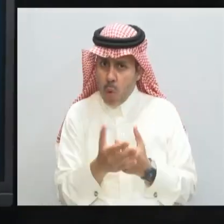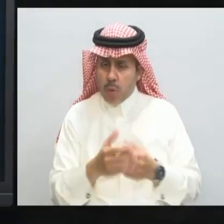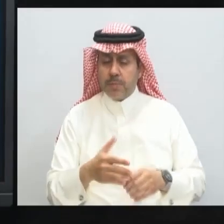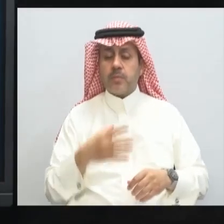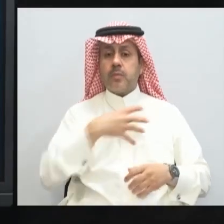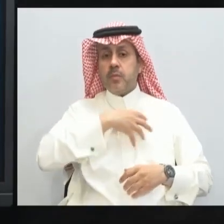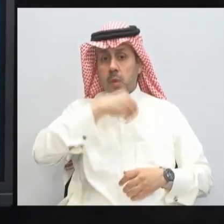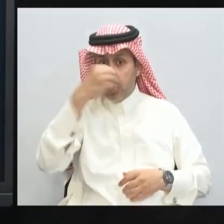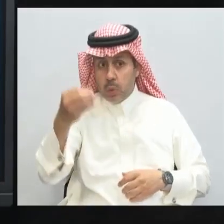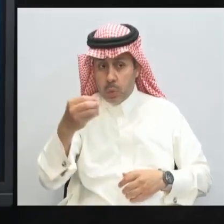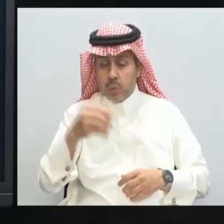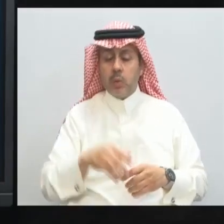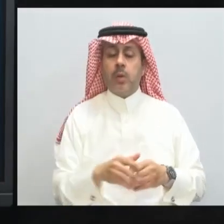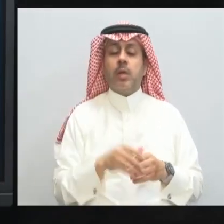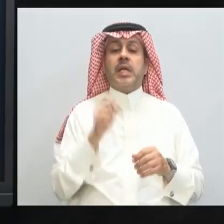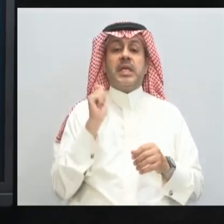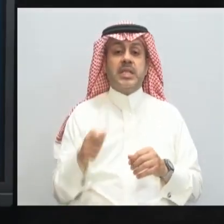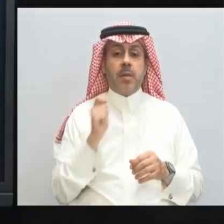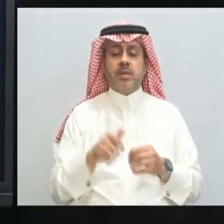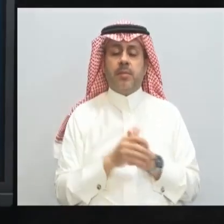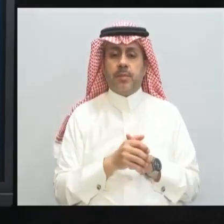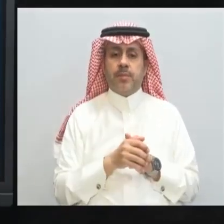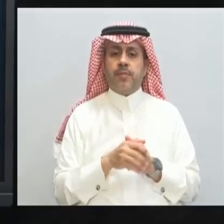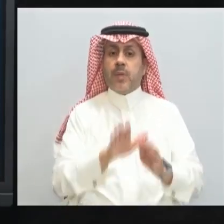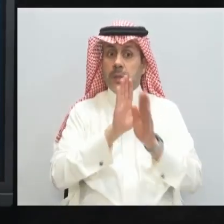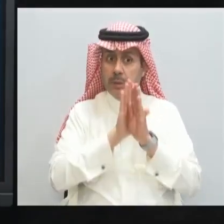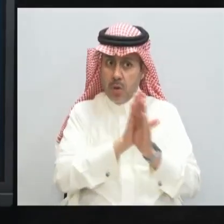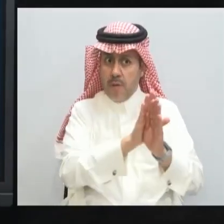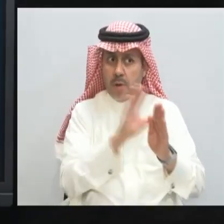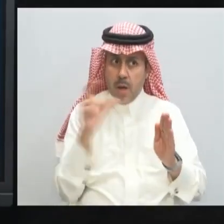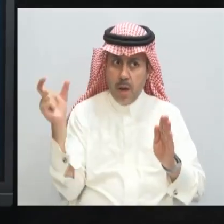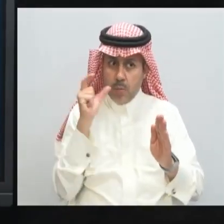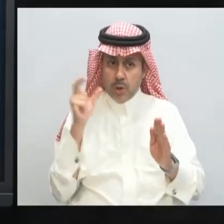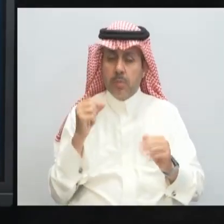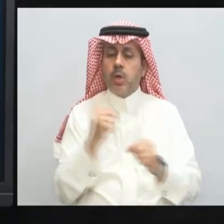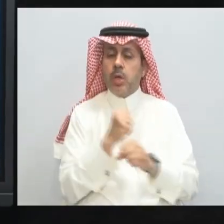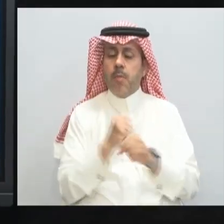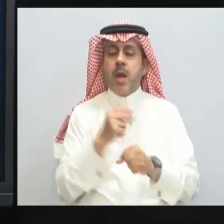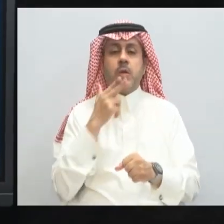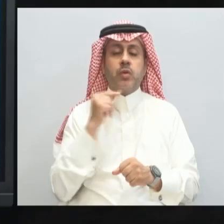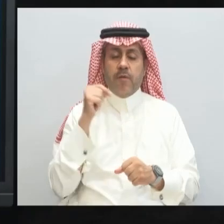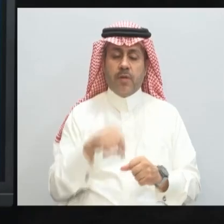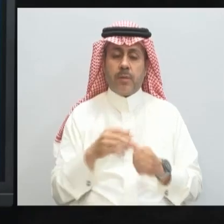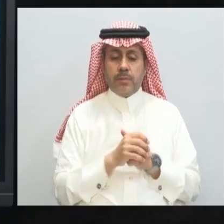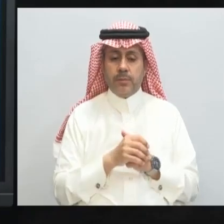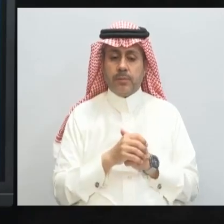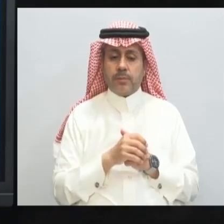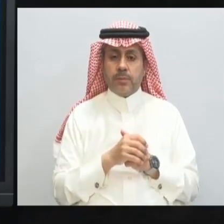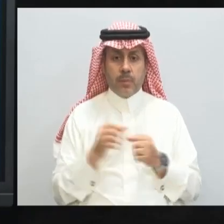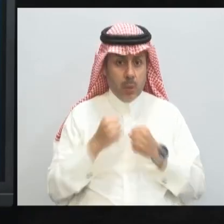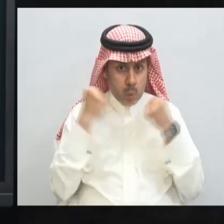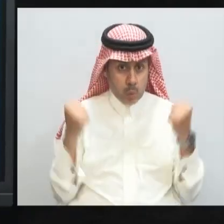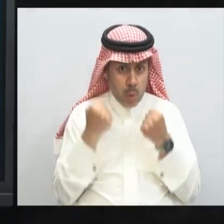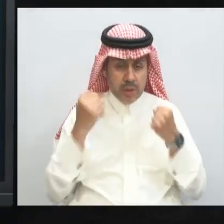حصل ما في الصدور فان هذا يكون دافع للانسان ان يحسن العمل في هذه الدنيا وان يجاهد